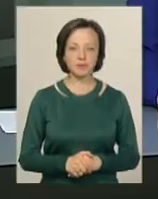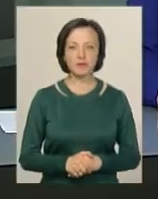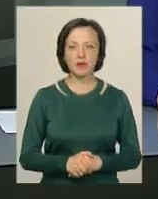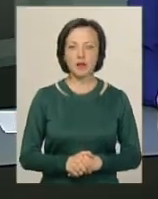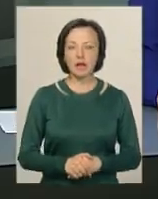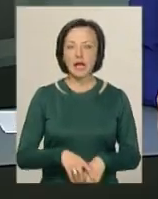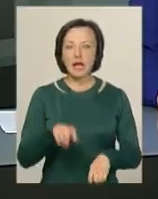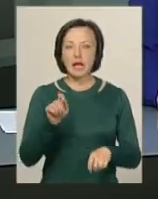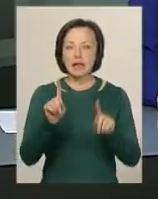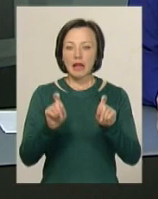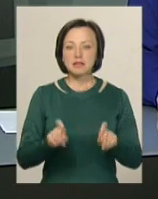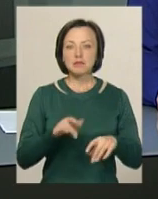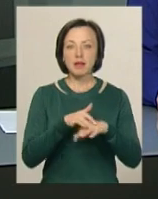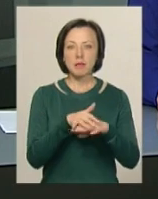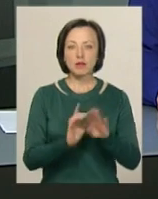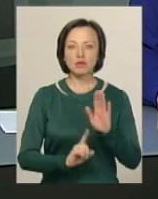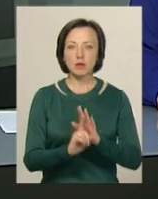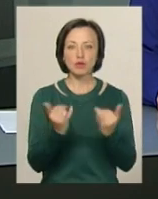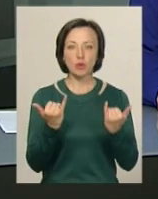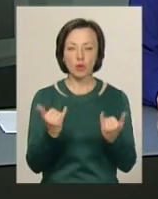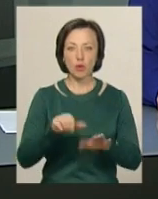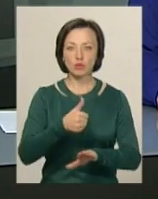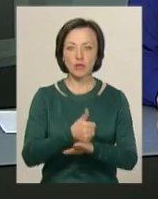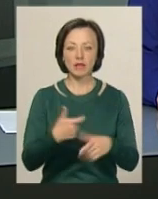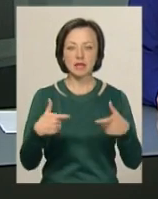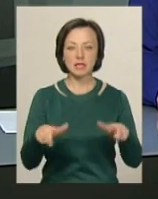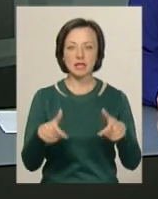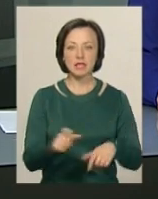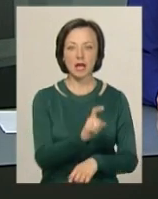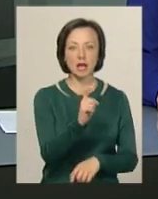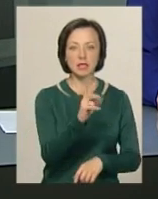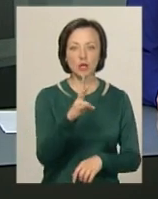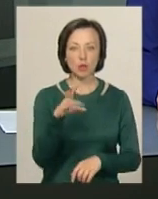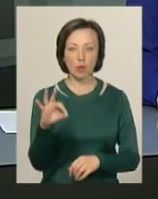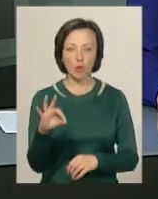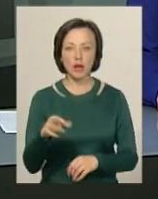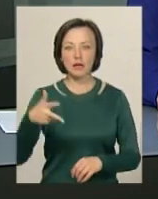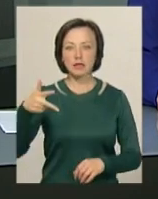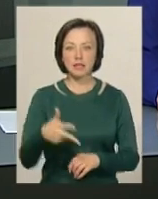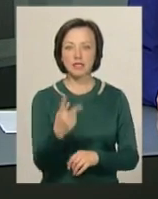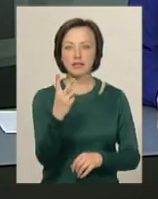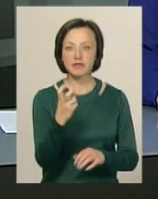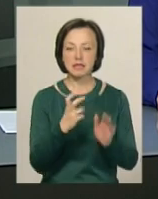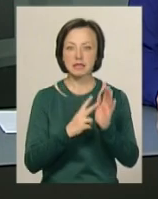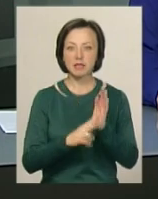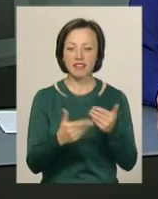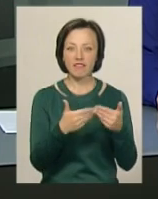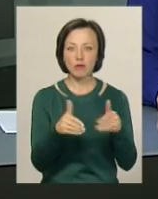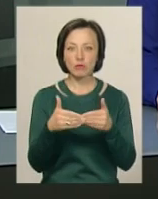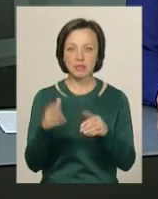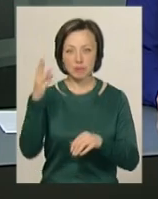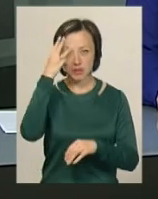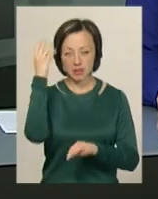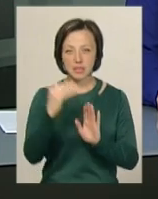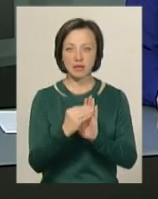З тесту з математики розпочалась сьогодні основна сесія зовнішнього незалежного оцінювання. 3270 абітурієнтів з